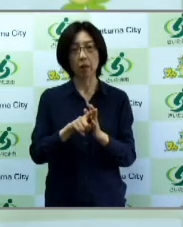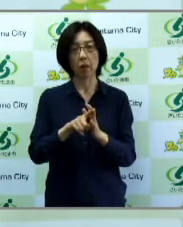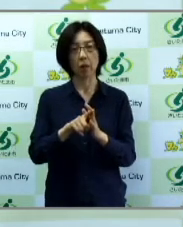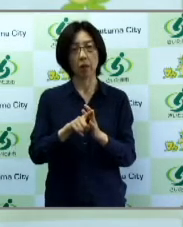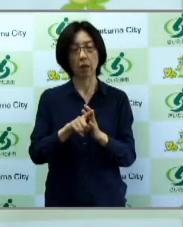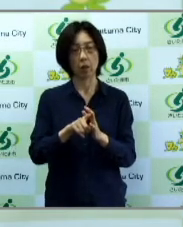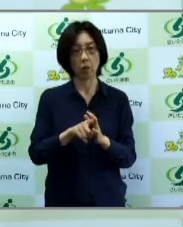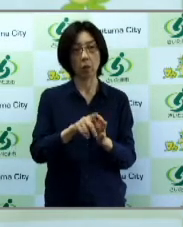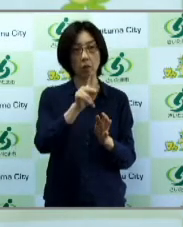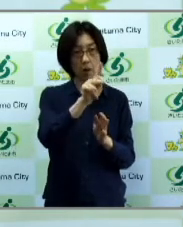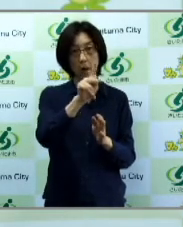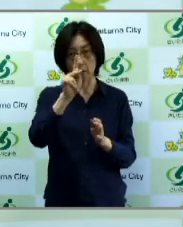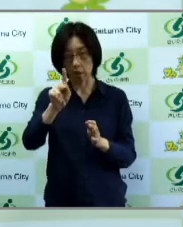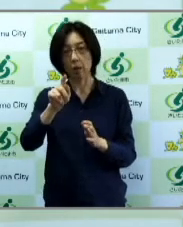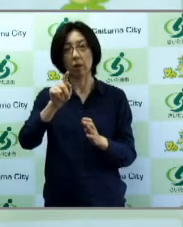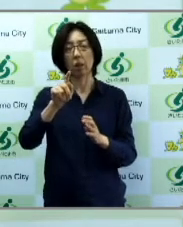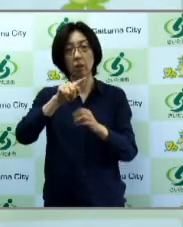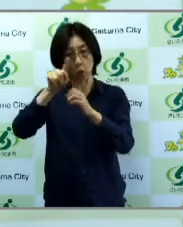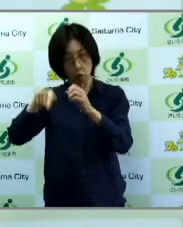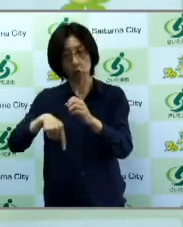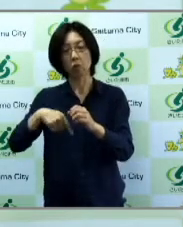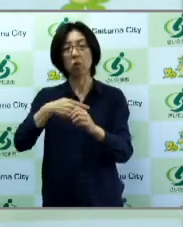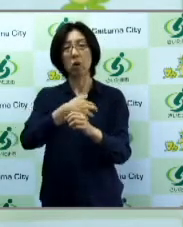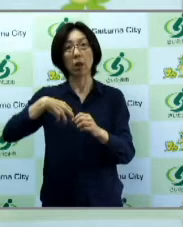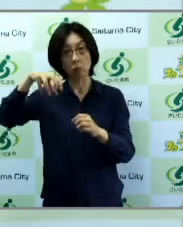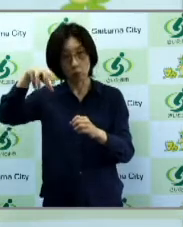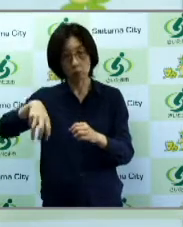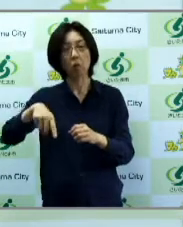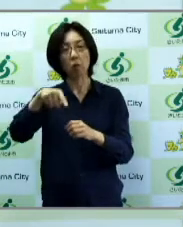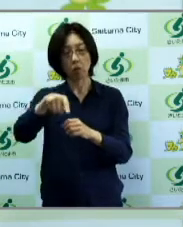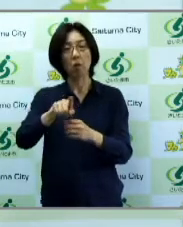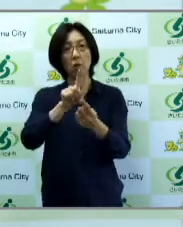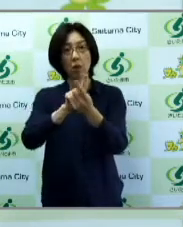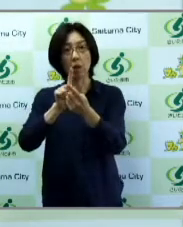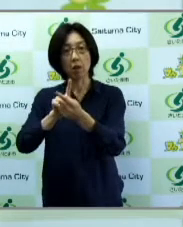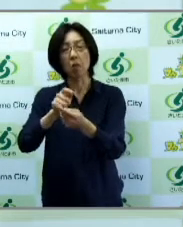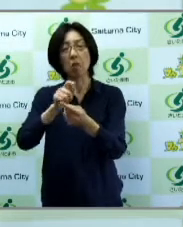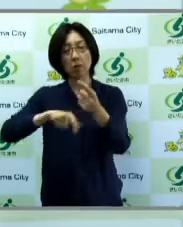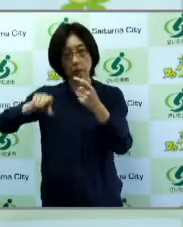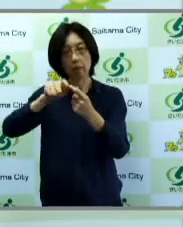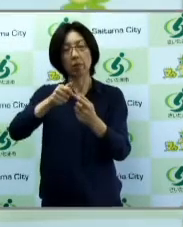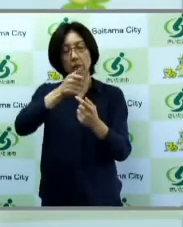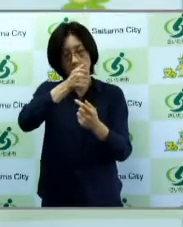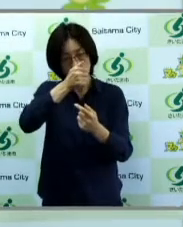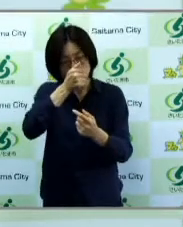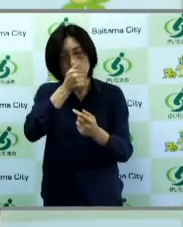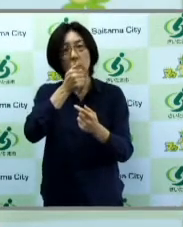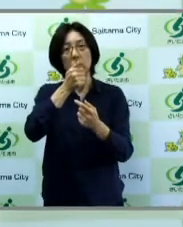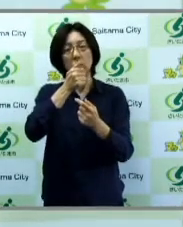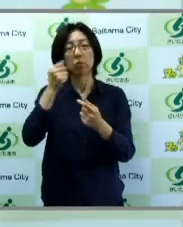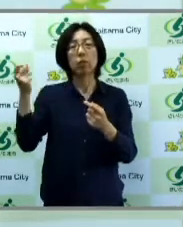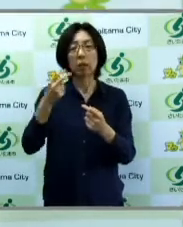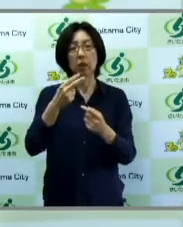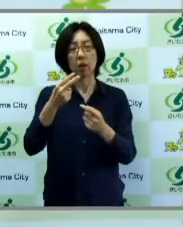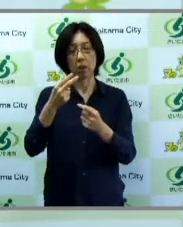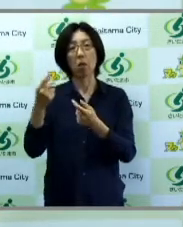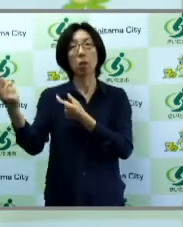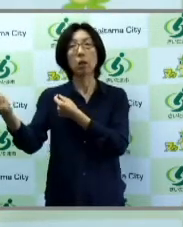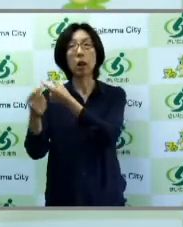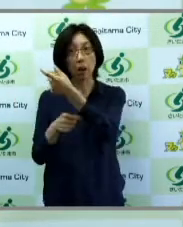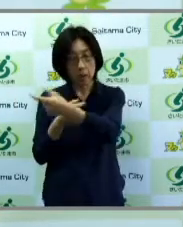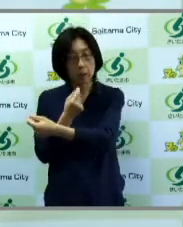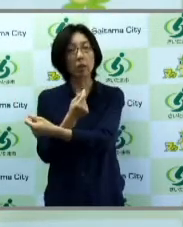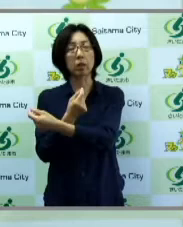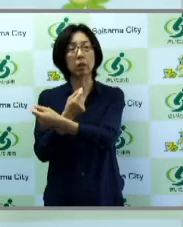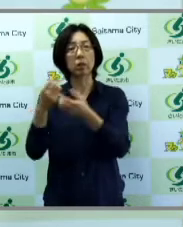充実をしていくことが前提でありますので、それを充実させながら横の連携を深めていく、そういったことをまあ目的